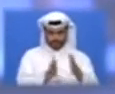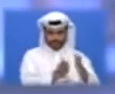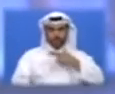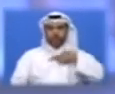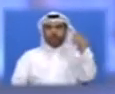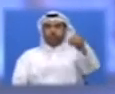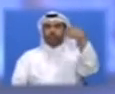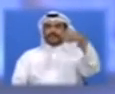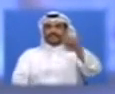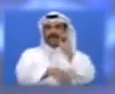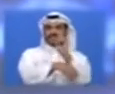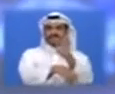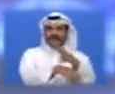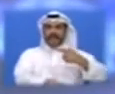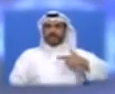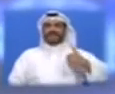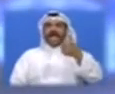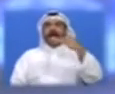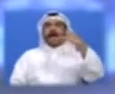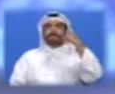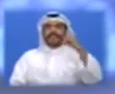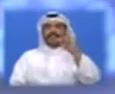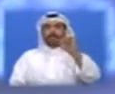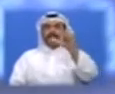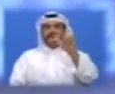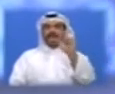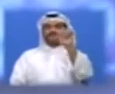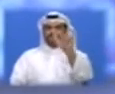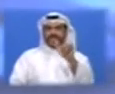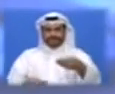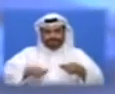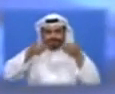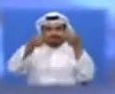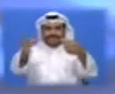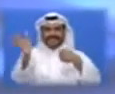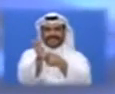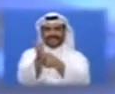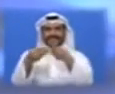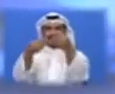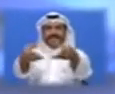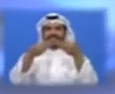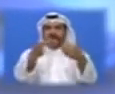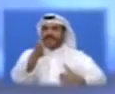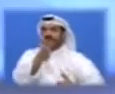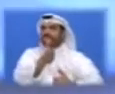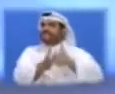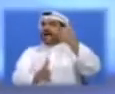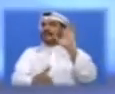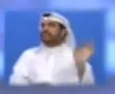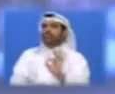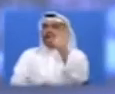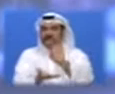قام وزير التربية ووزير التعليم العالي أحمد المليفي بتكريم عدد من الطلبة والطالبات الفائزين